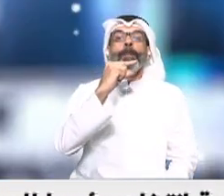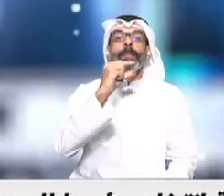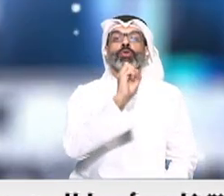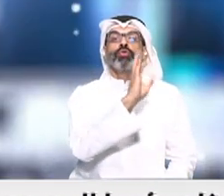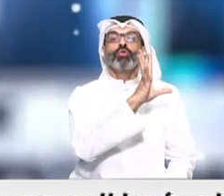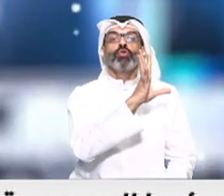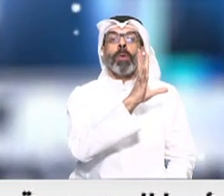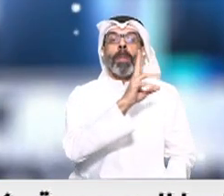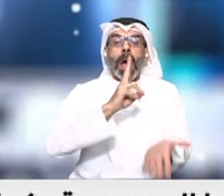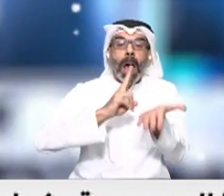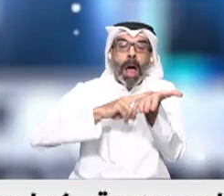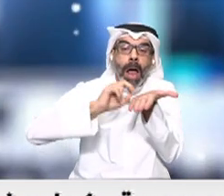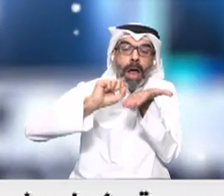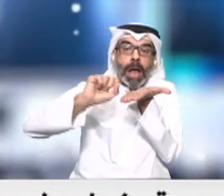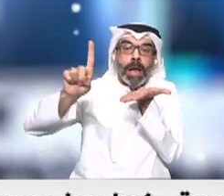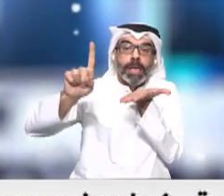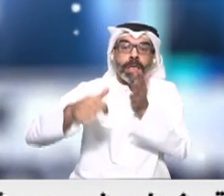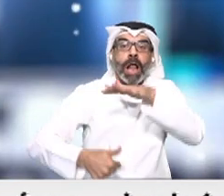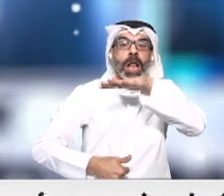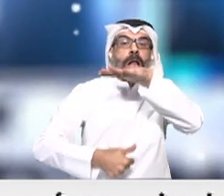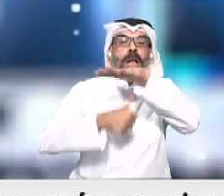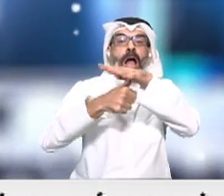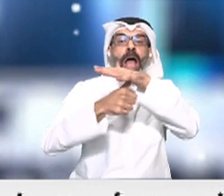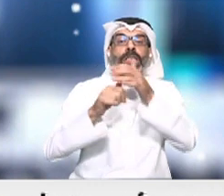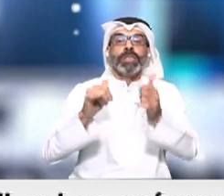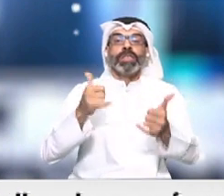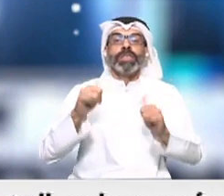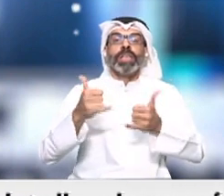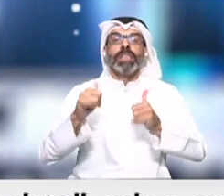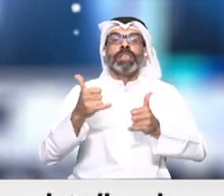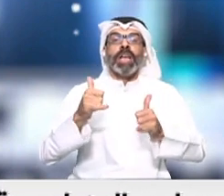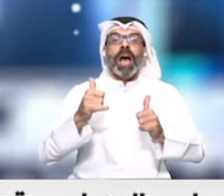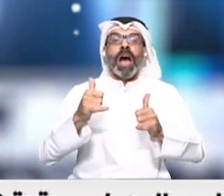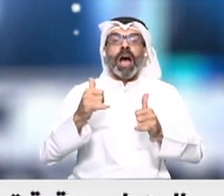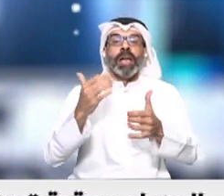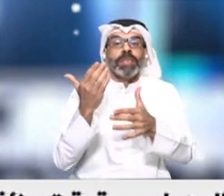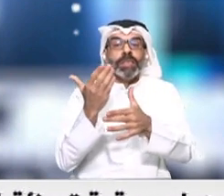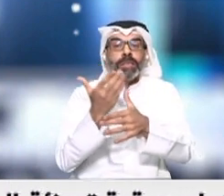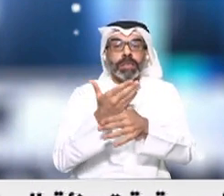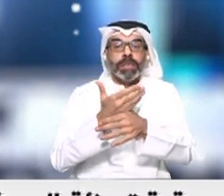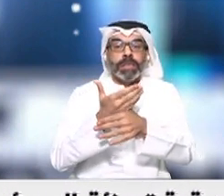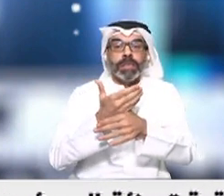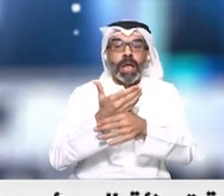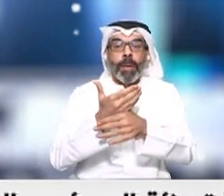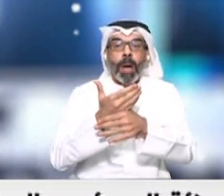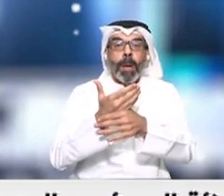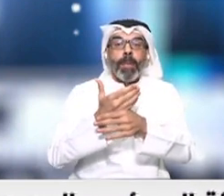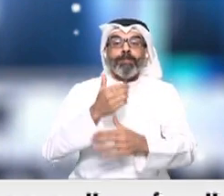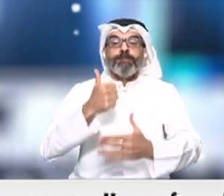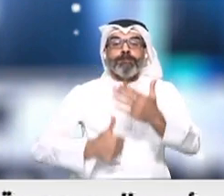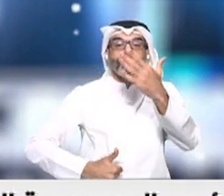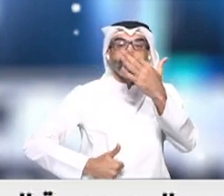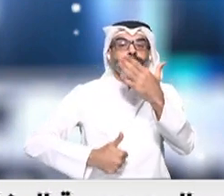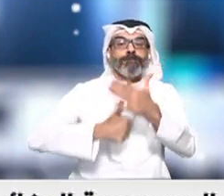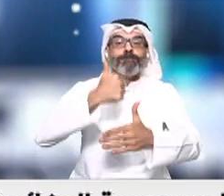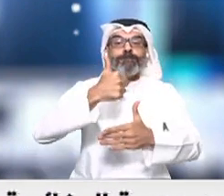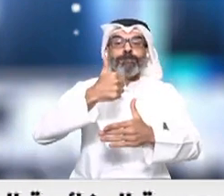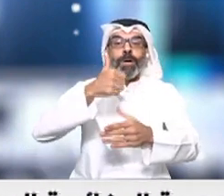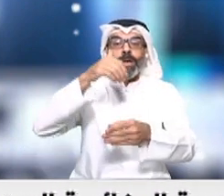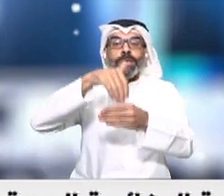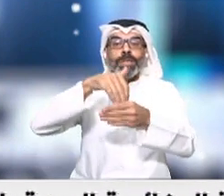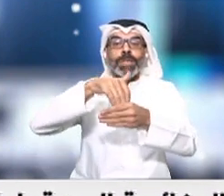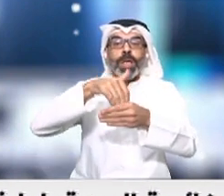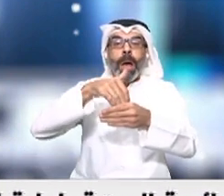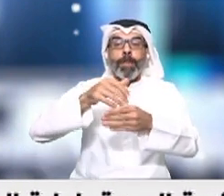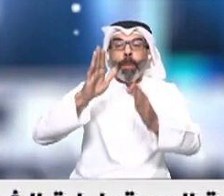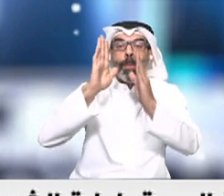فخامه الرئيس عبد المجيد تبون رئيس الجمهوريه الجزائريه الديمقراطيه الشعبيه الشقيقه اعرب فيها سمو رعاه الله عن